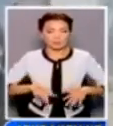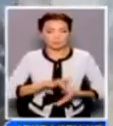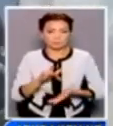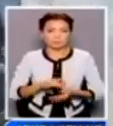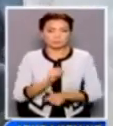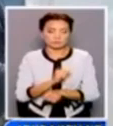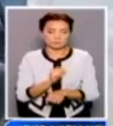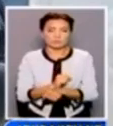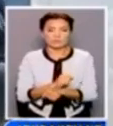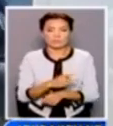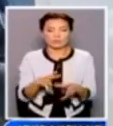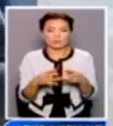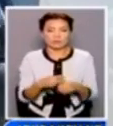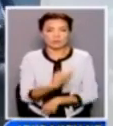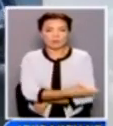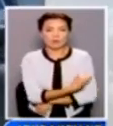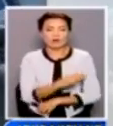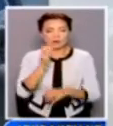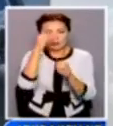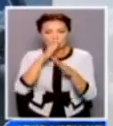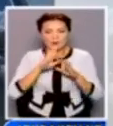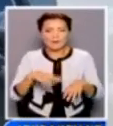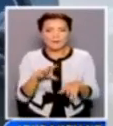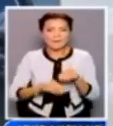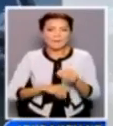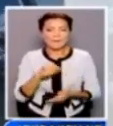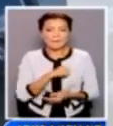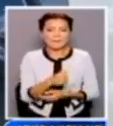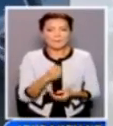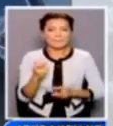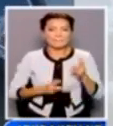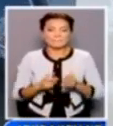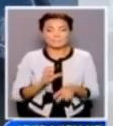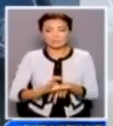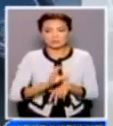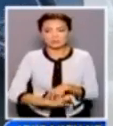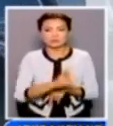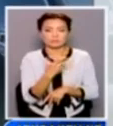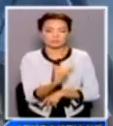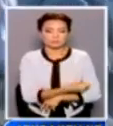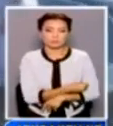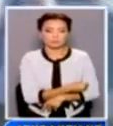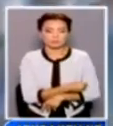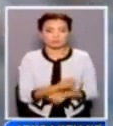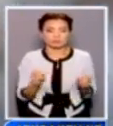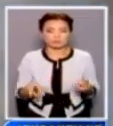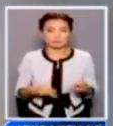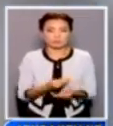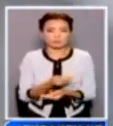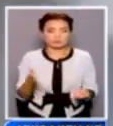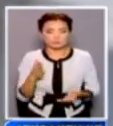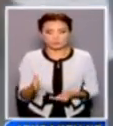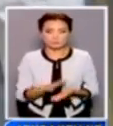города, остановках и семейно-врачебных лабораториях. По словам представителей завода, по выпуску шприцов мединструменты будут